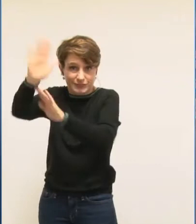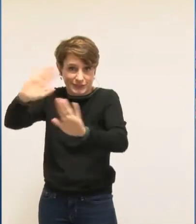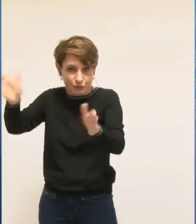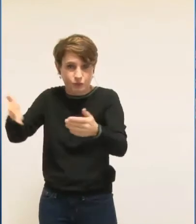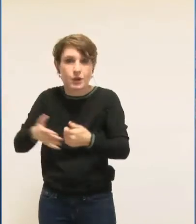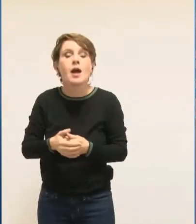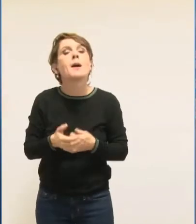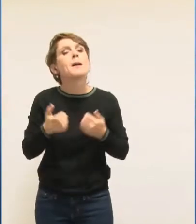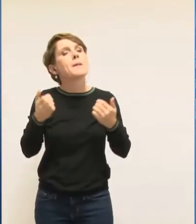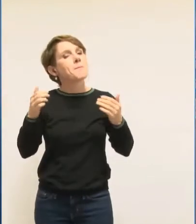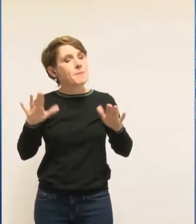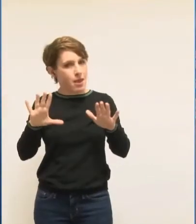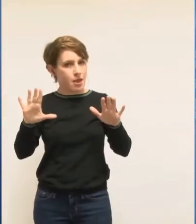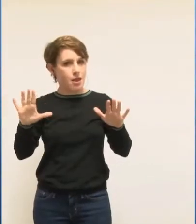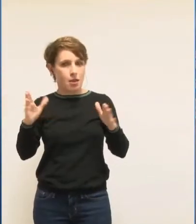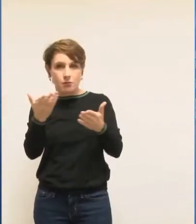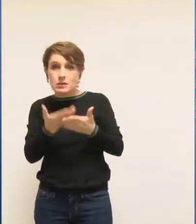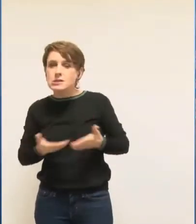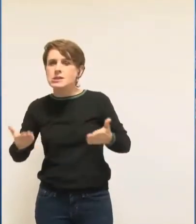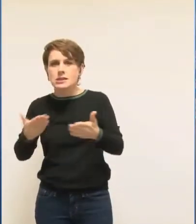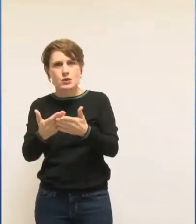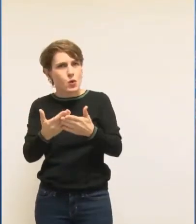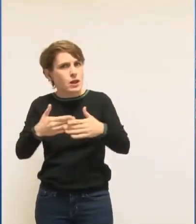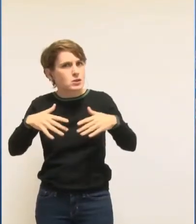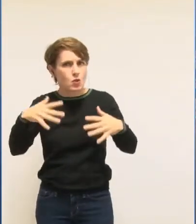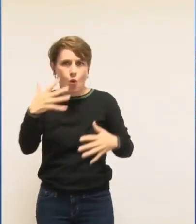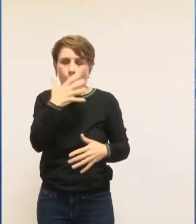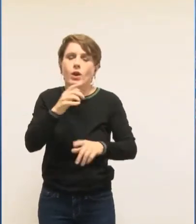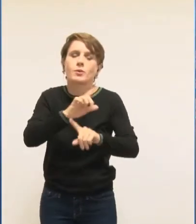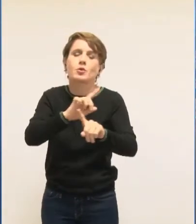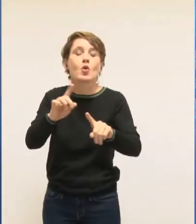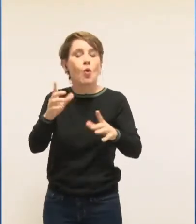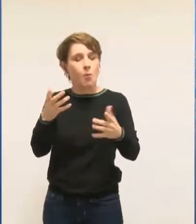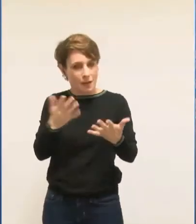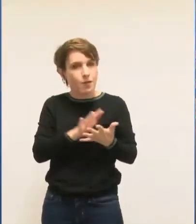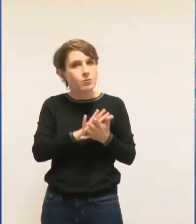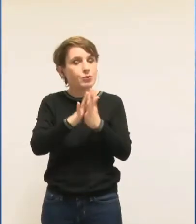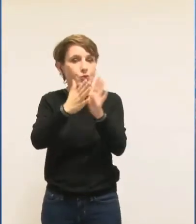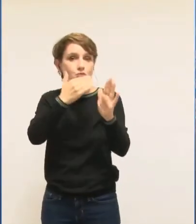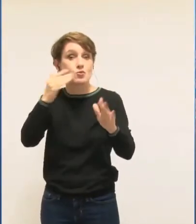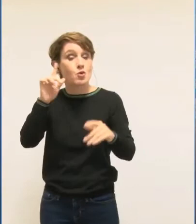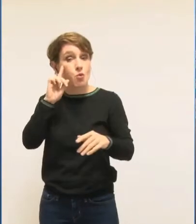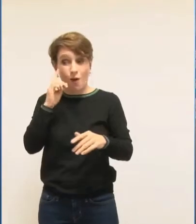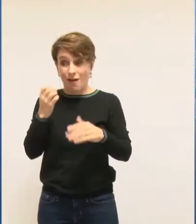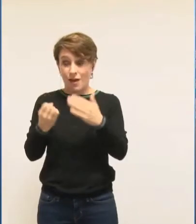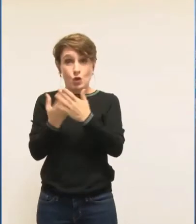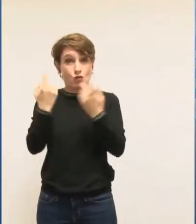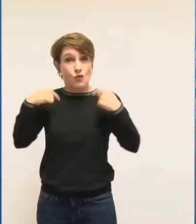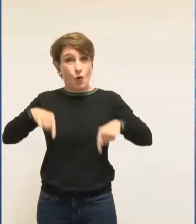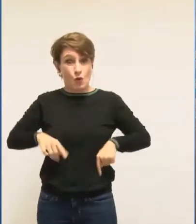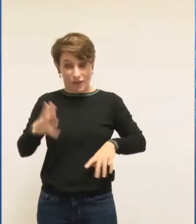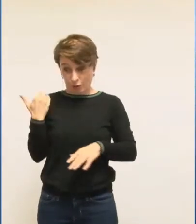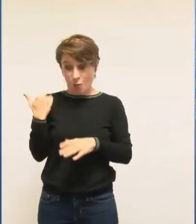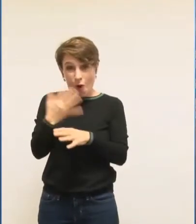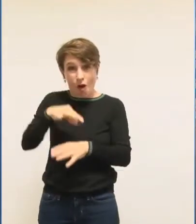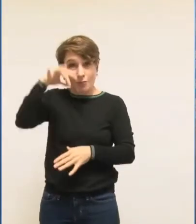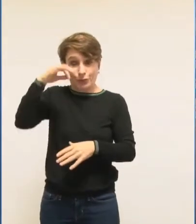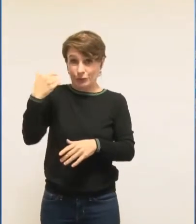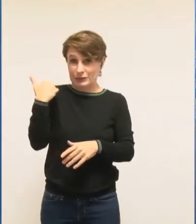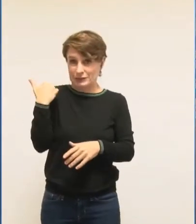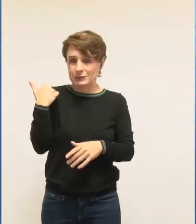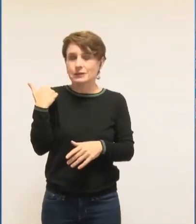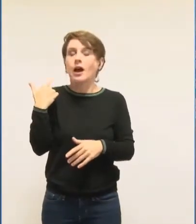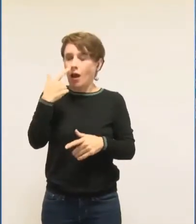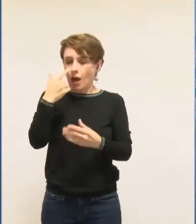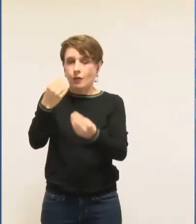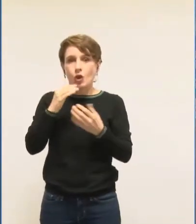n'y paraît. Depuis 2 ans, un nouveau gouvernement a vu le jour et avec lui un grand espoir de changement et de prospérité. Nicole